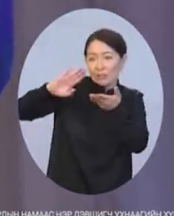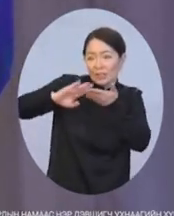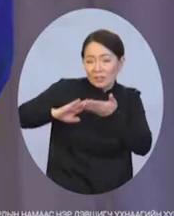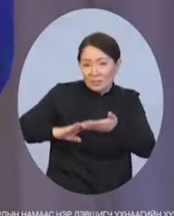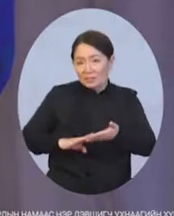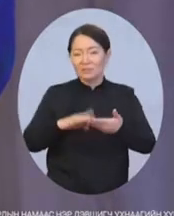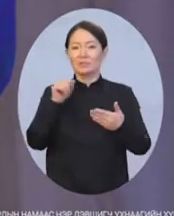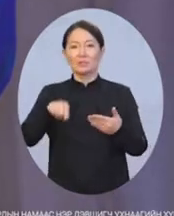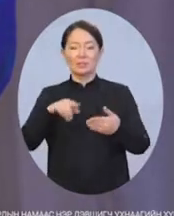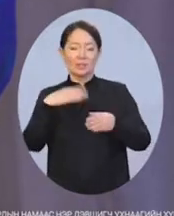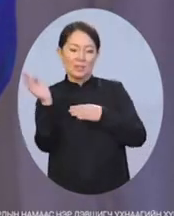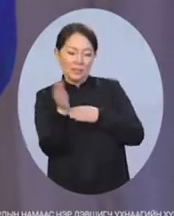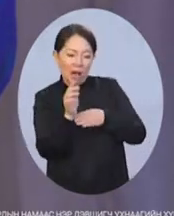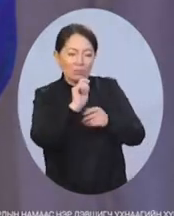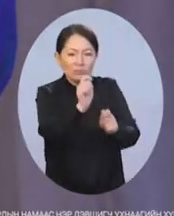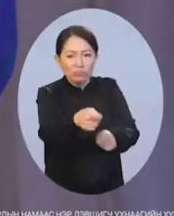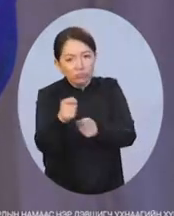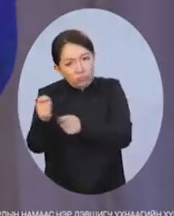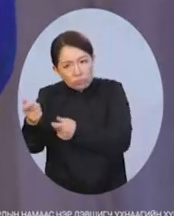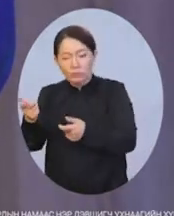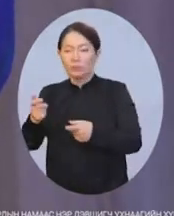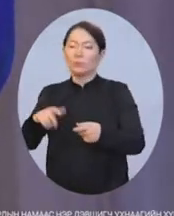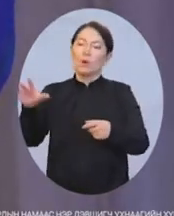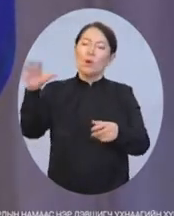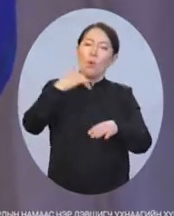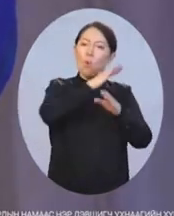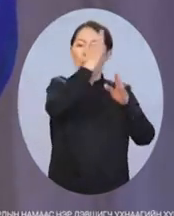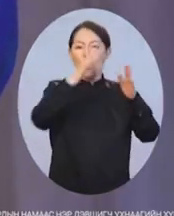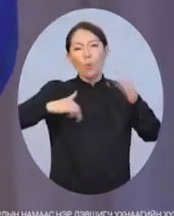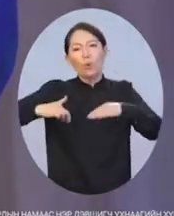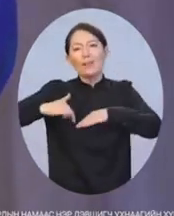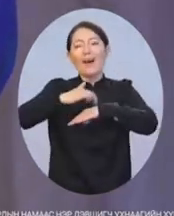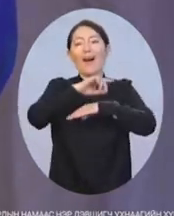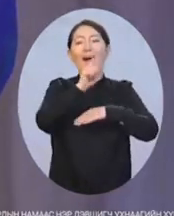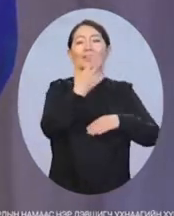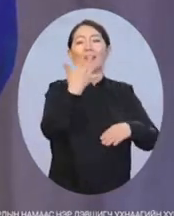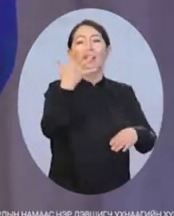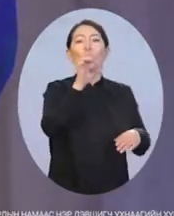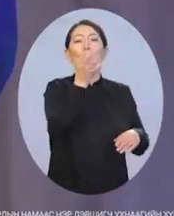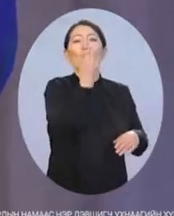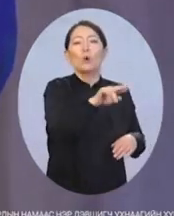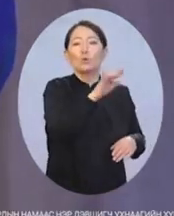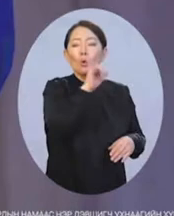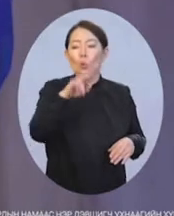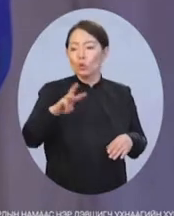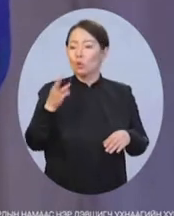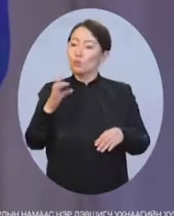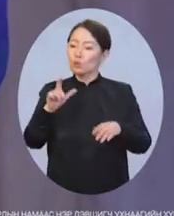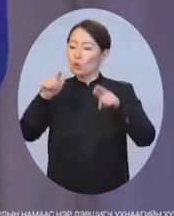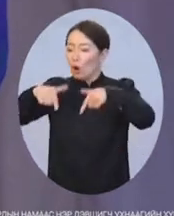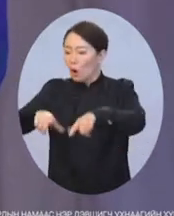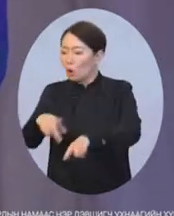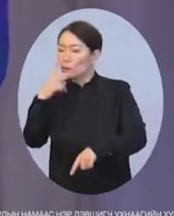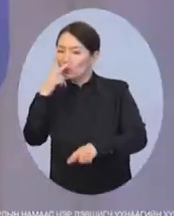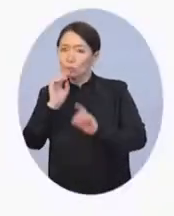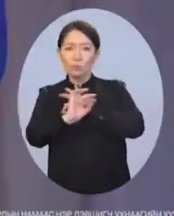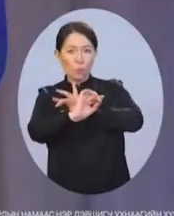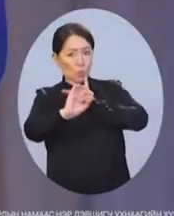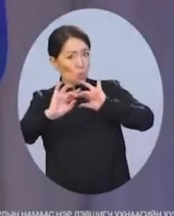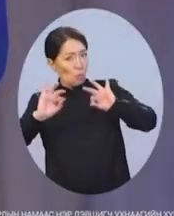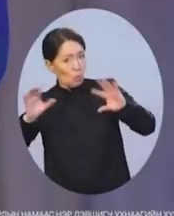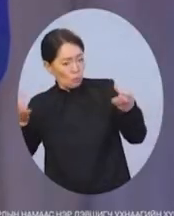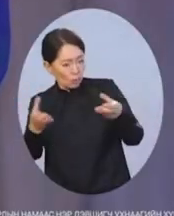соёлтой танилцах, загасчлах, уулын даврах, алтай тавхан богдуул, мөсөн голыг